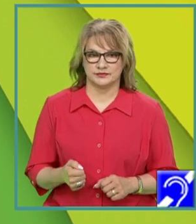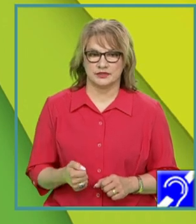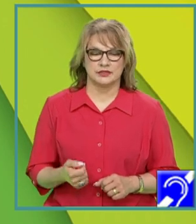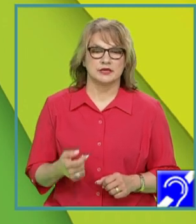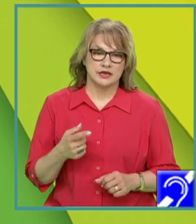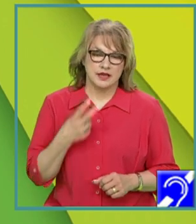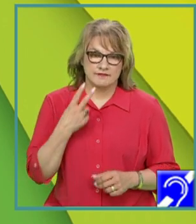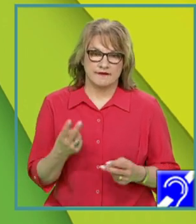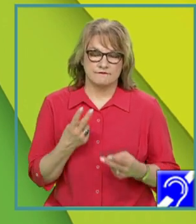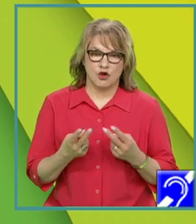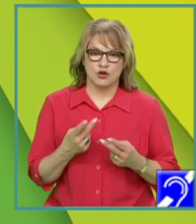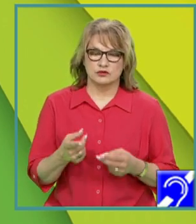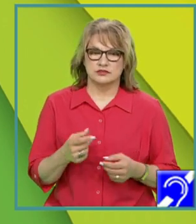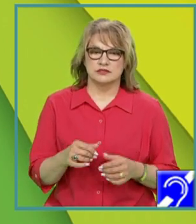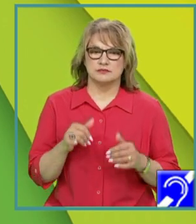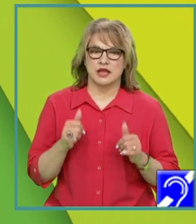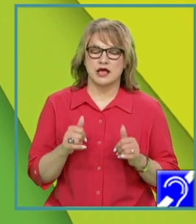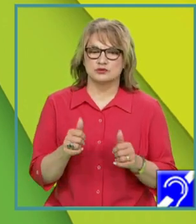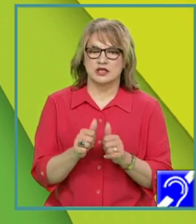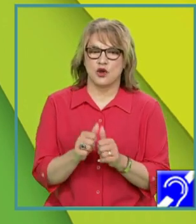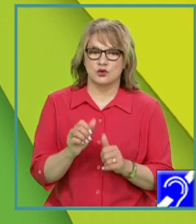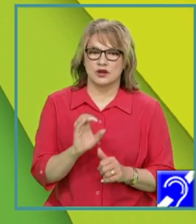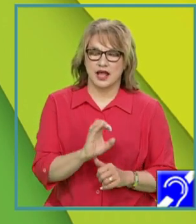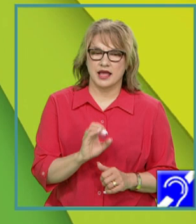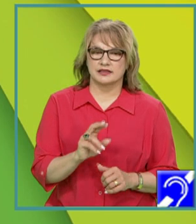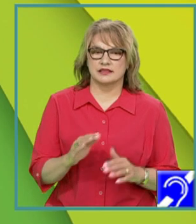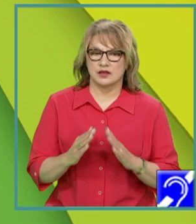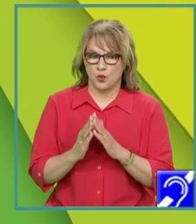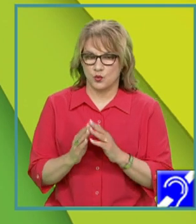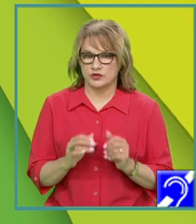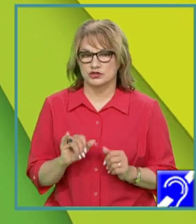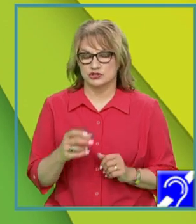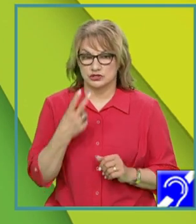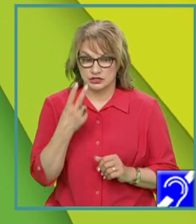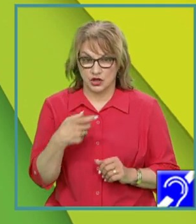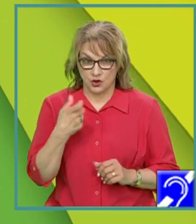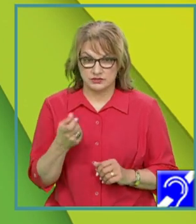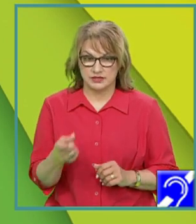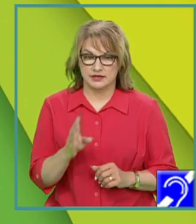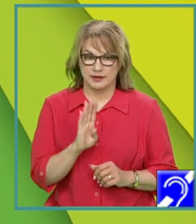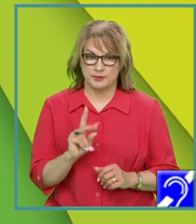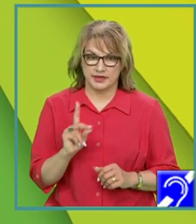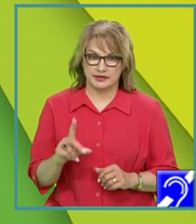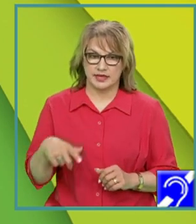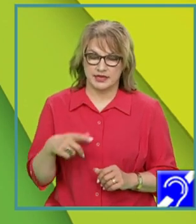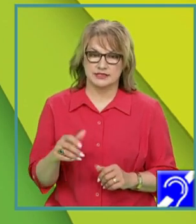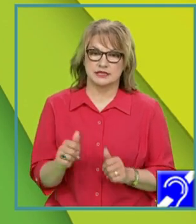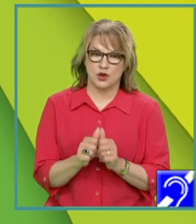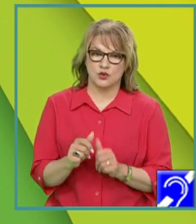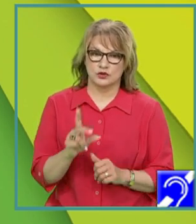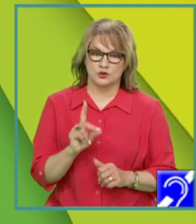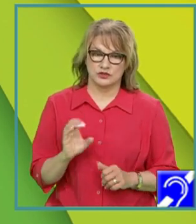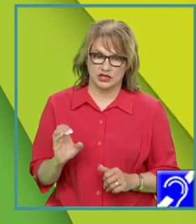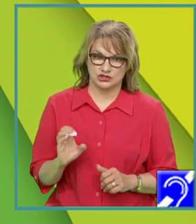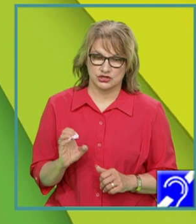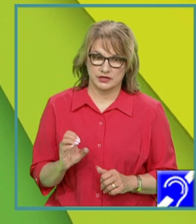folosind cazul de congruență catetă unghi constatăm că BD este congruent cu d